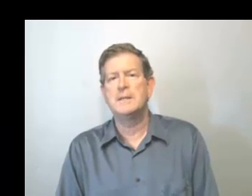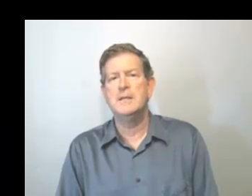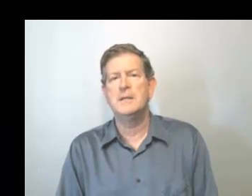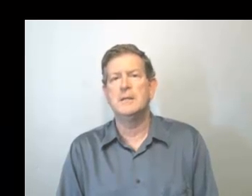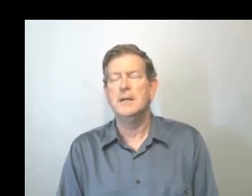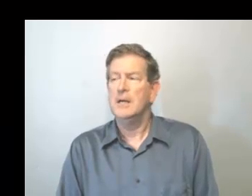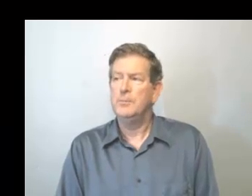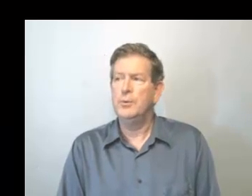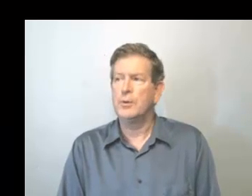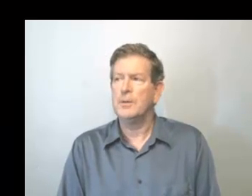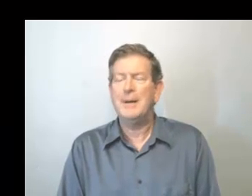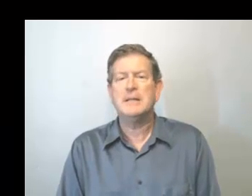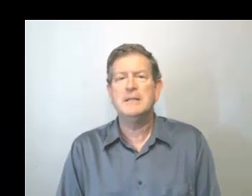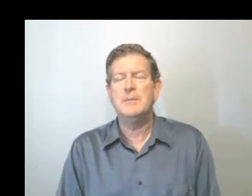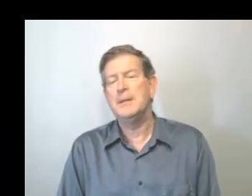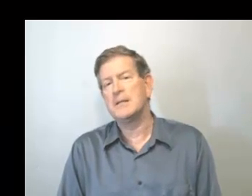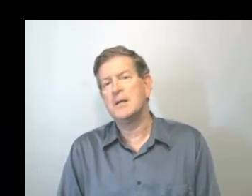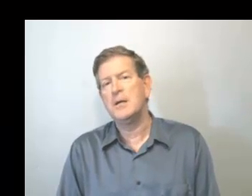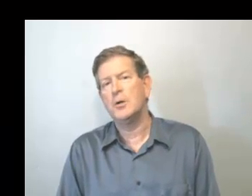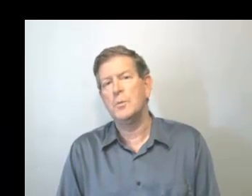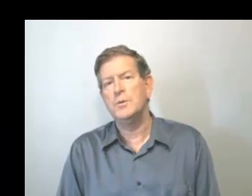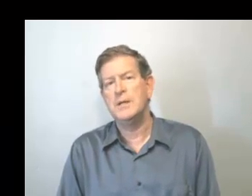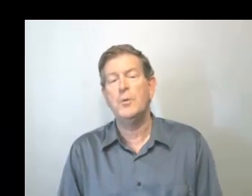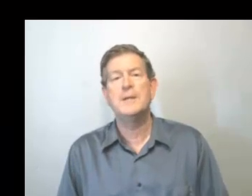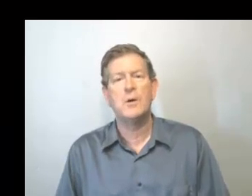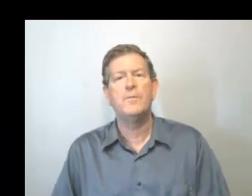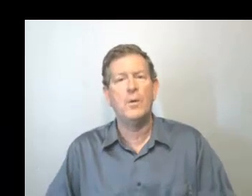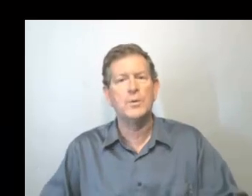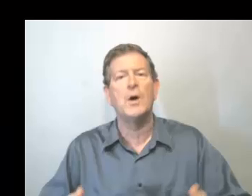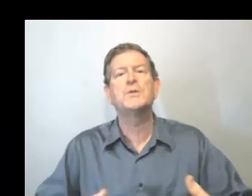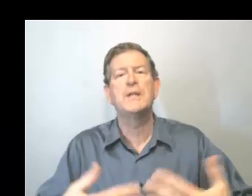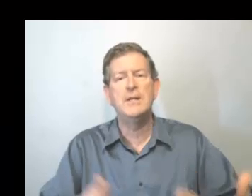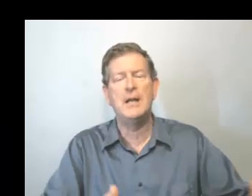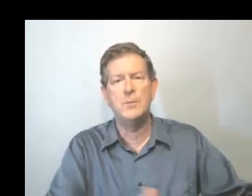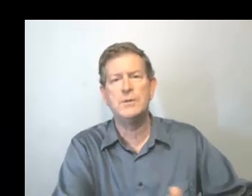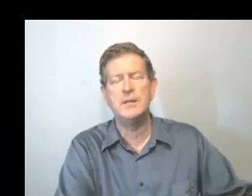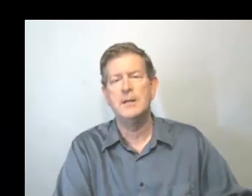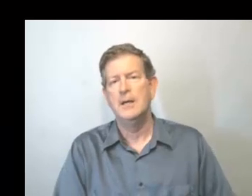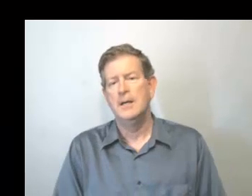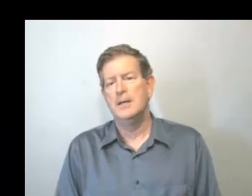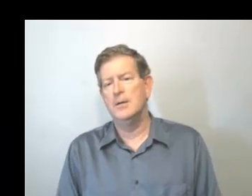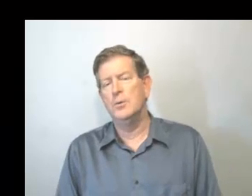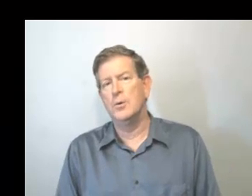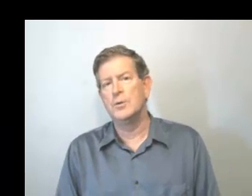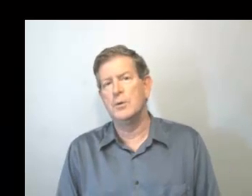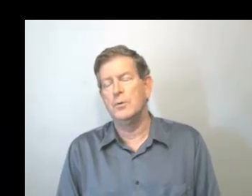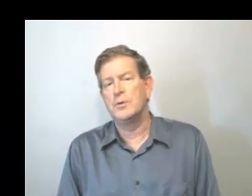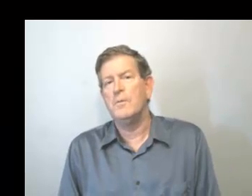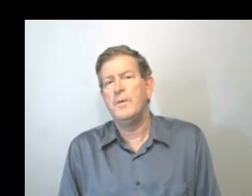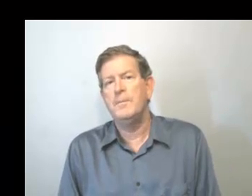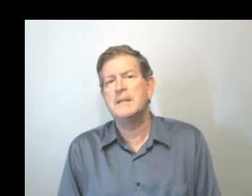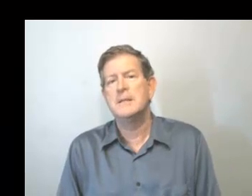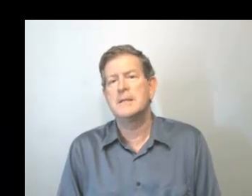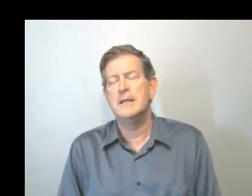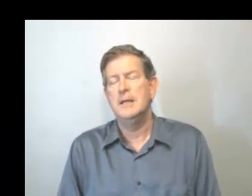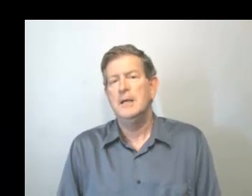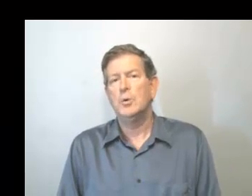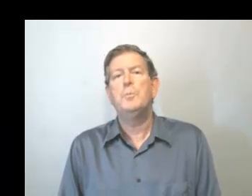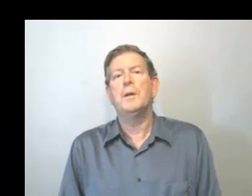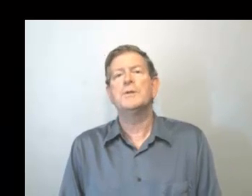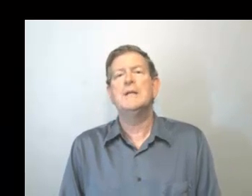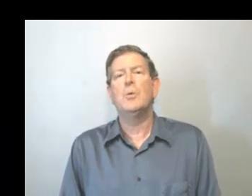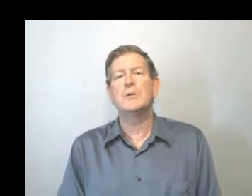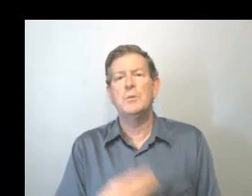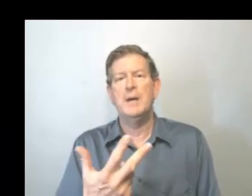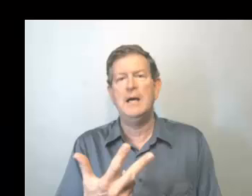voyage au Mexique pour participer dans un camp de musique où mes enfants ont enseigné la musique aux enfants mexicains.